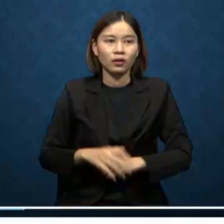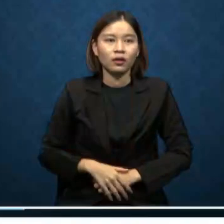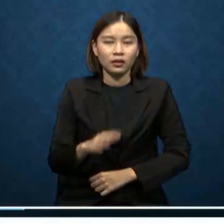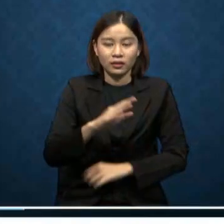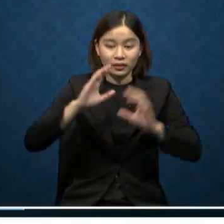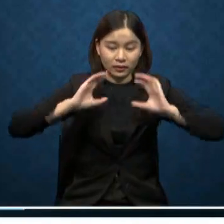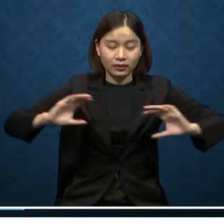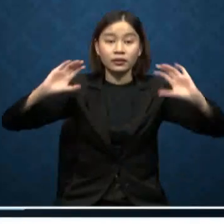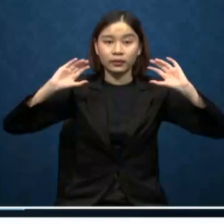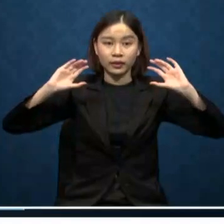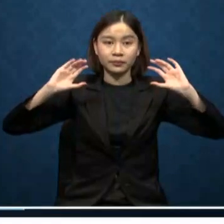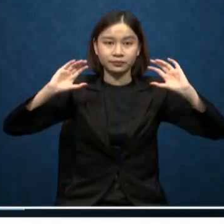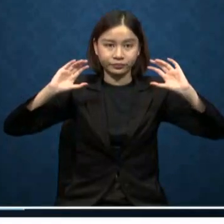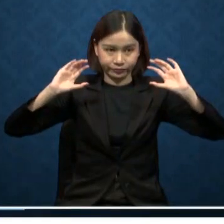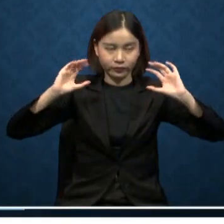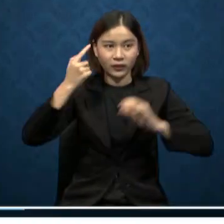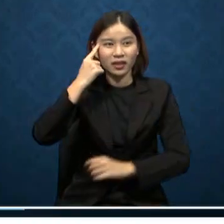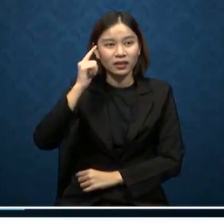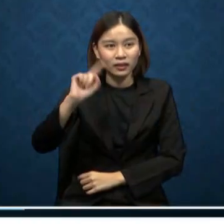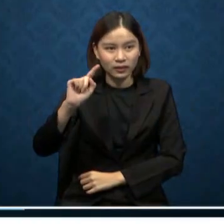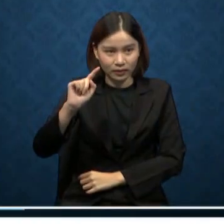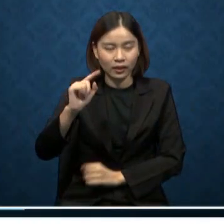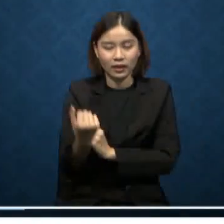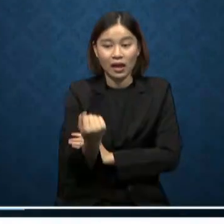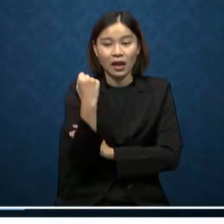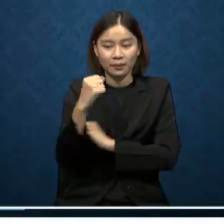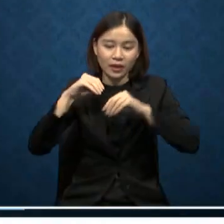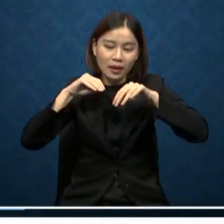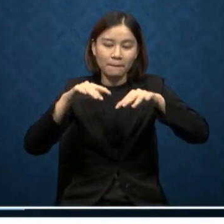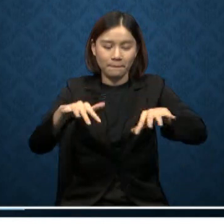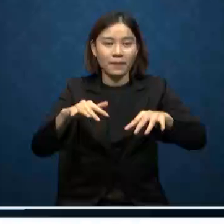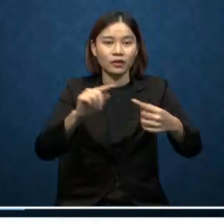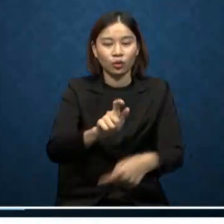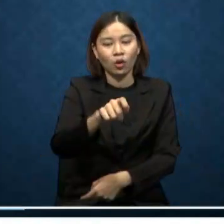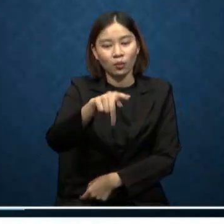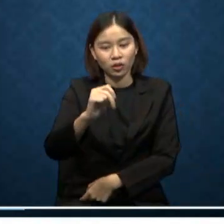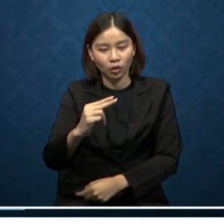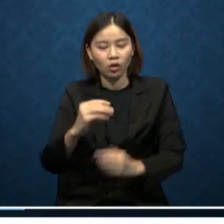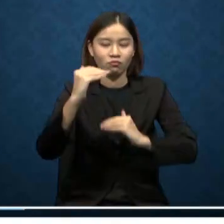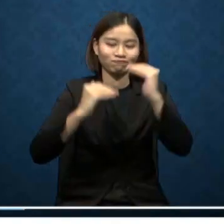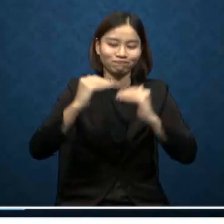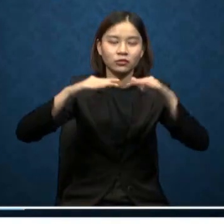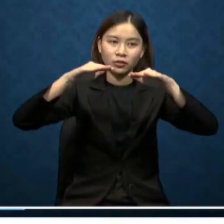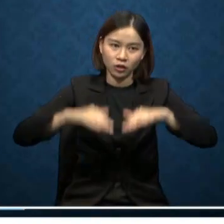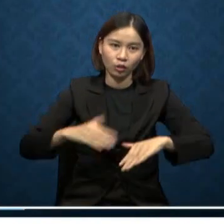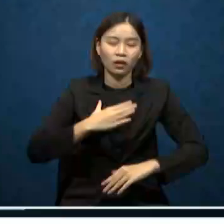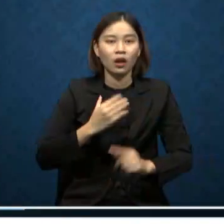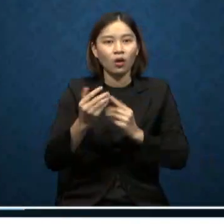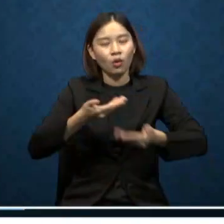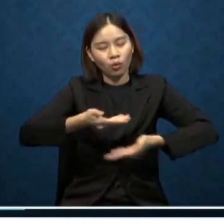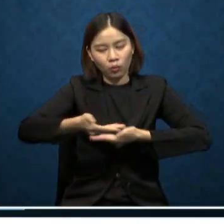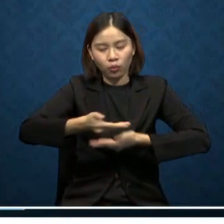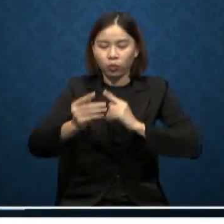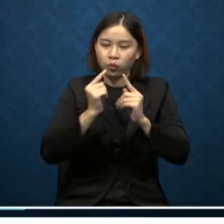ทรัฐบาลควรจะได้เน้นการกระจายอนาจรถคามหมลำซึ่เราได้พูดกใเรื่องนี้